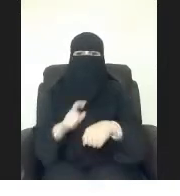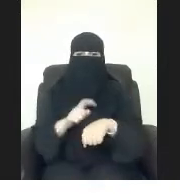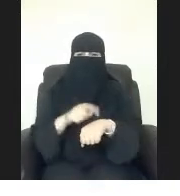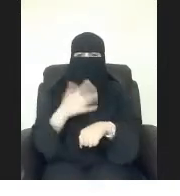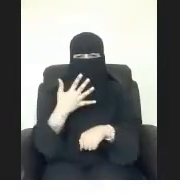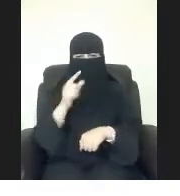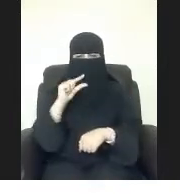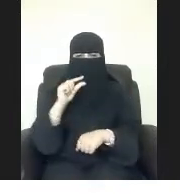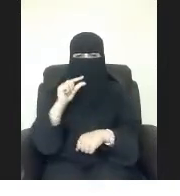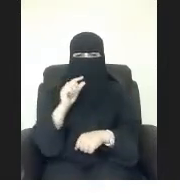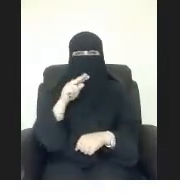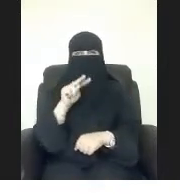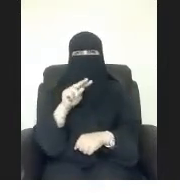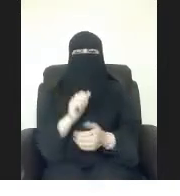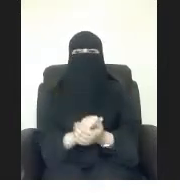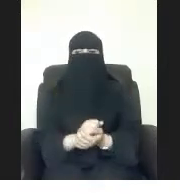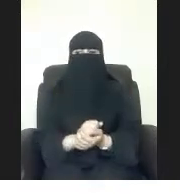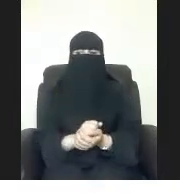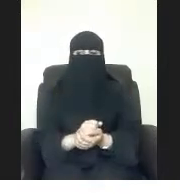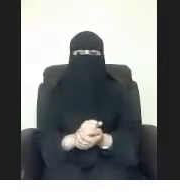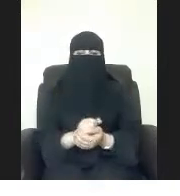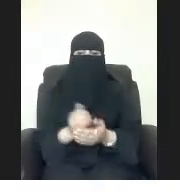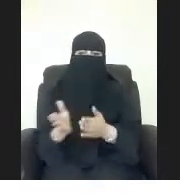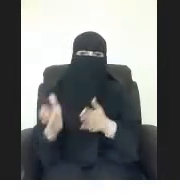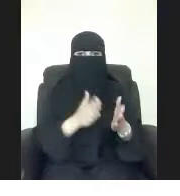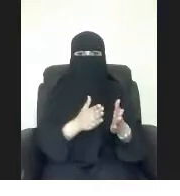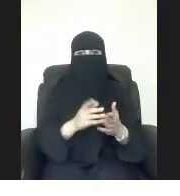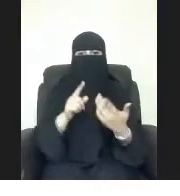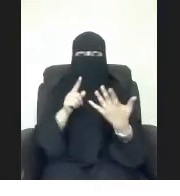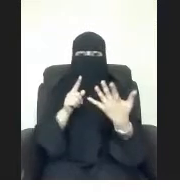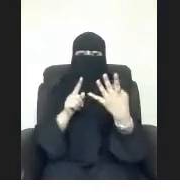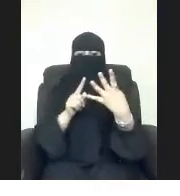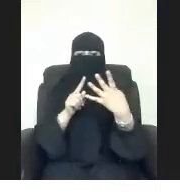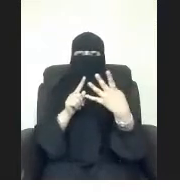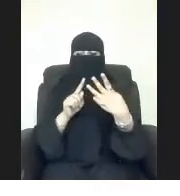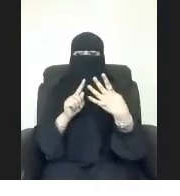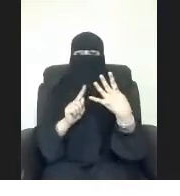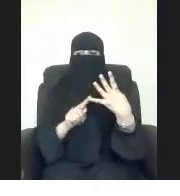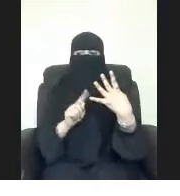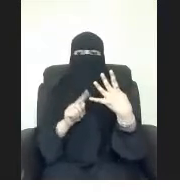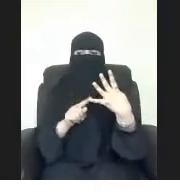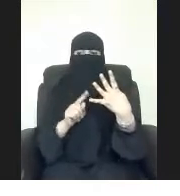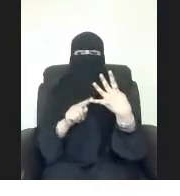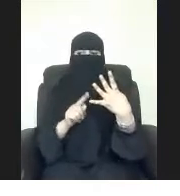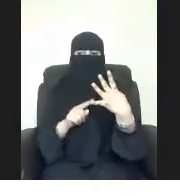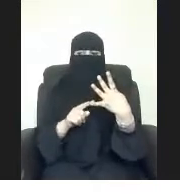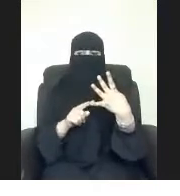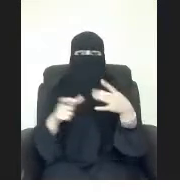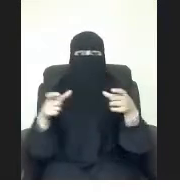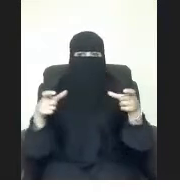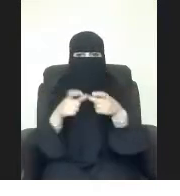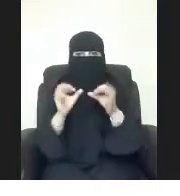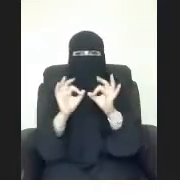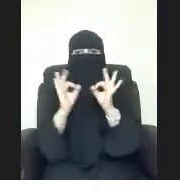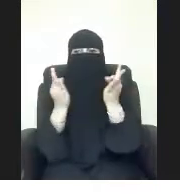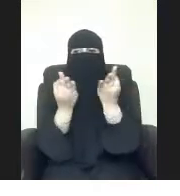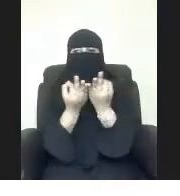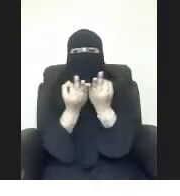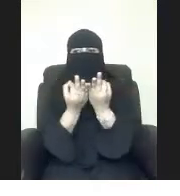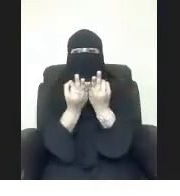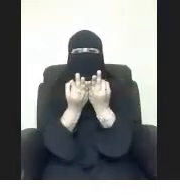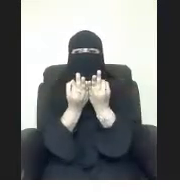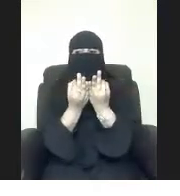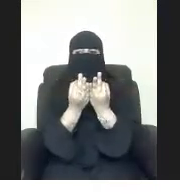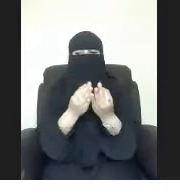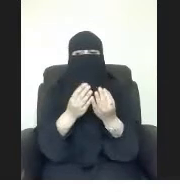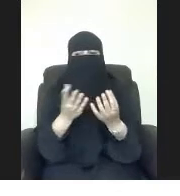مجتمع الاستقصاء والتعلم المدمج. هذه الحقيقة أنا أعتقد جزئية مهمة. دائما ما نتحدث عن أنه التفاعل